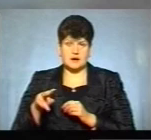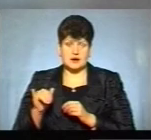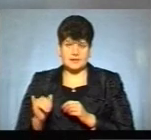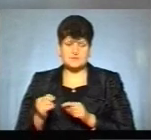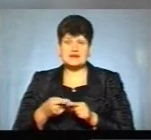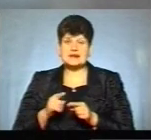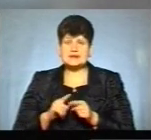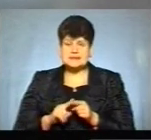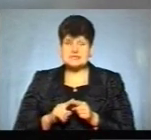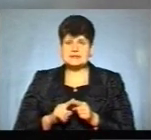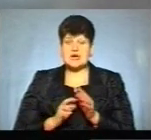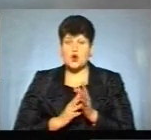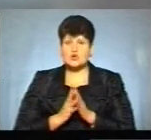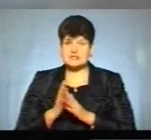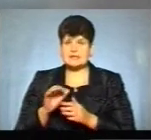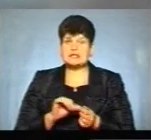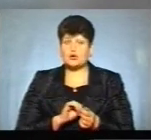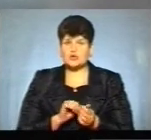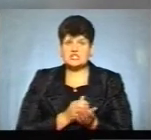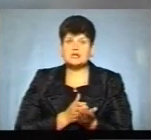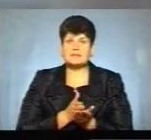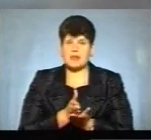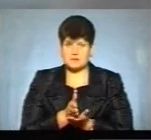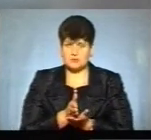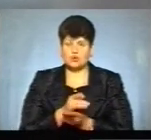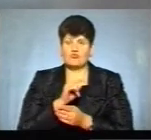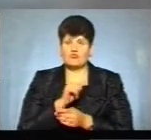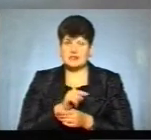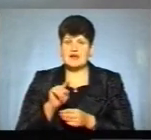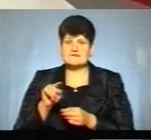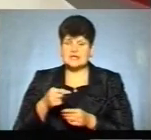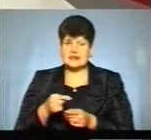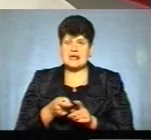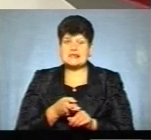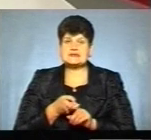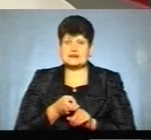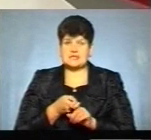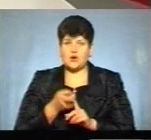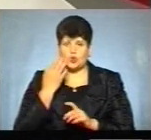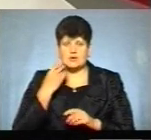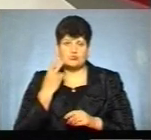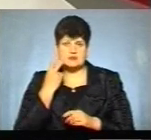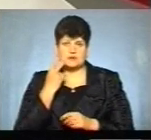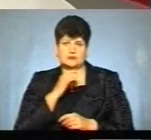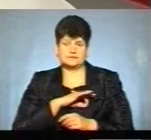рослина з наркотичним напрямком, тобто вона викликає залежність, коли постійно її